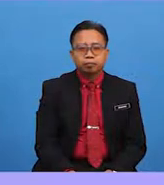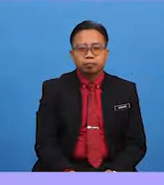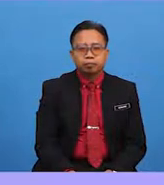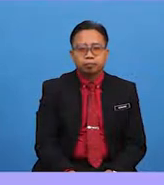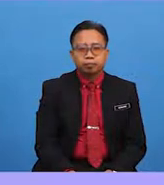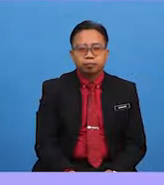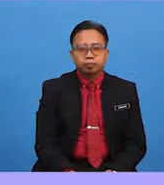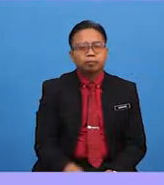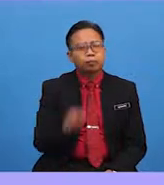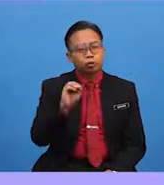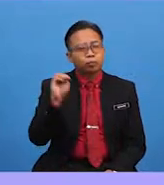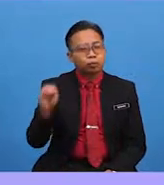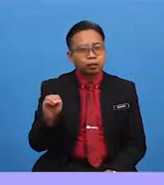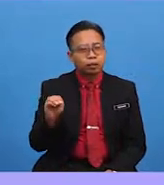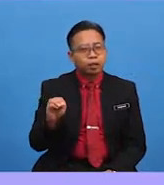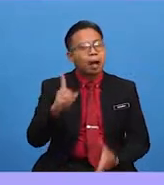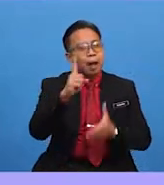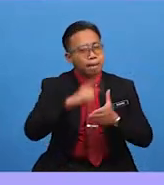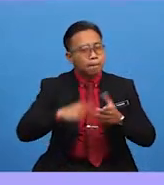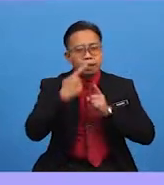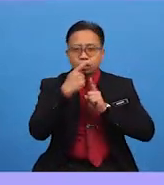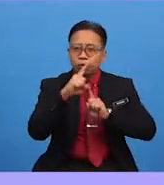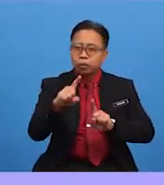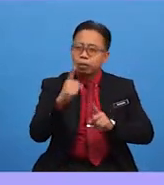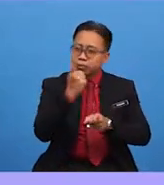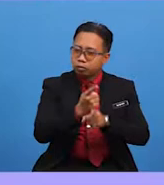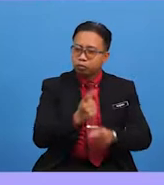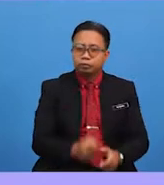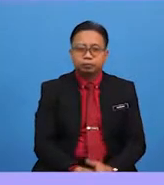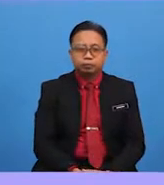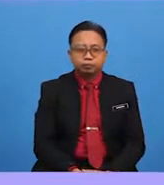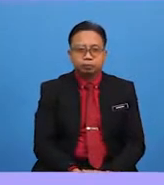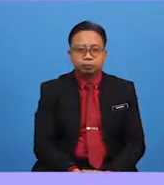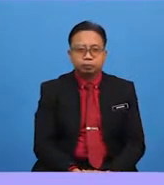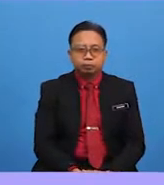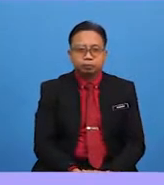Li-se-mut. Murid-murid, apa jawapan yang betul ya?